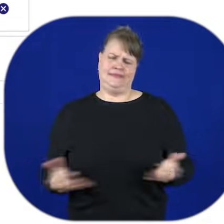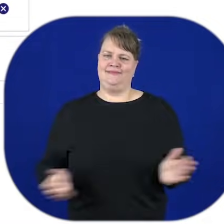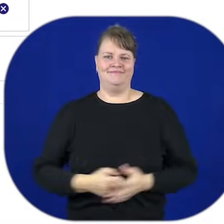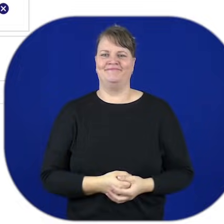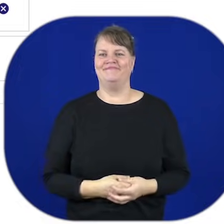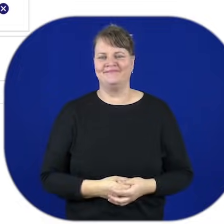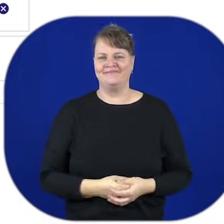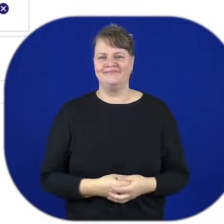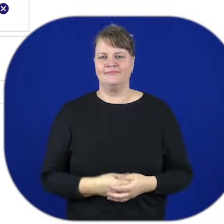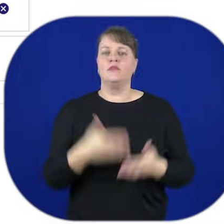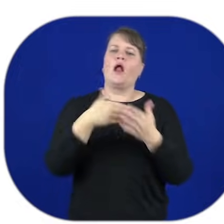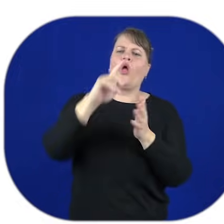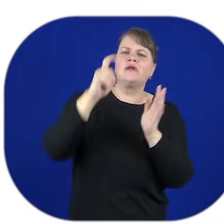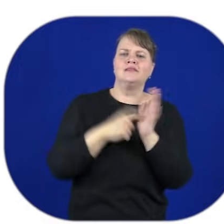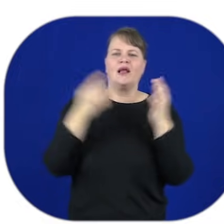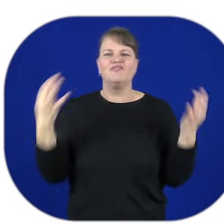už neuvádějte.